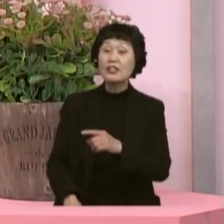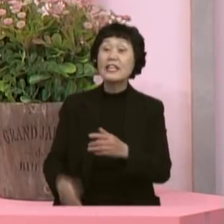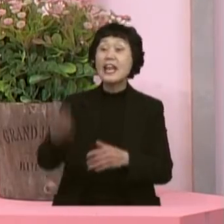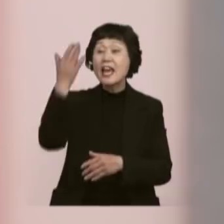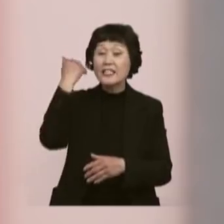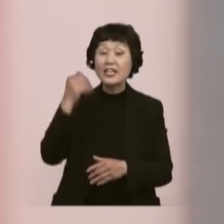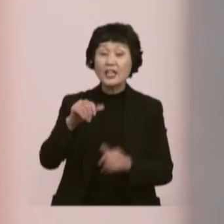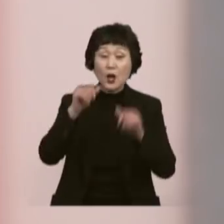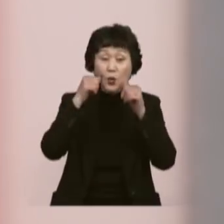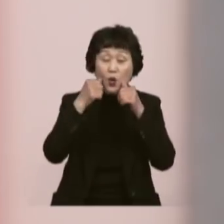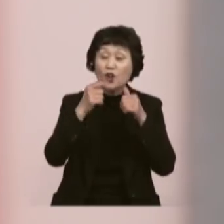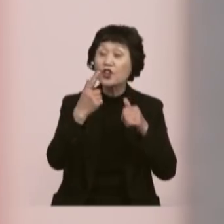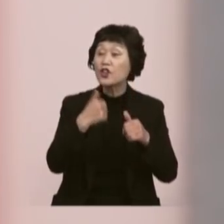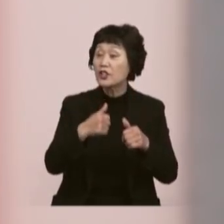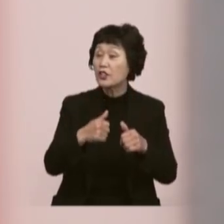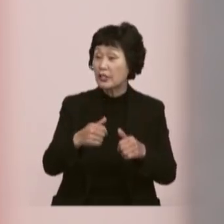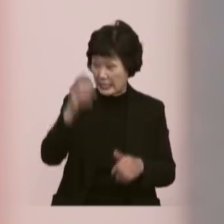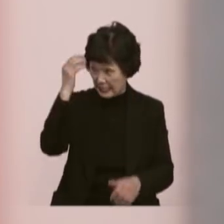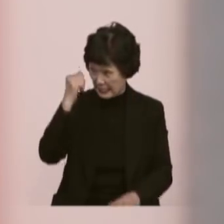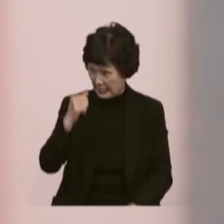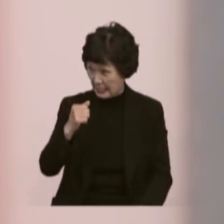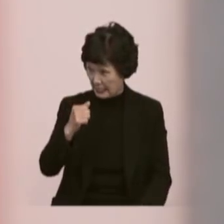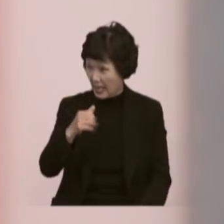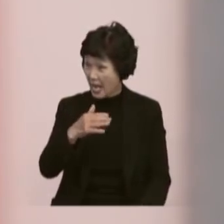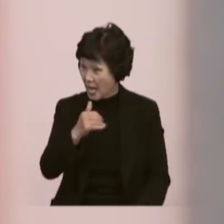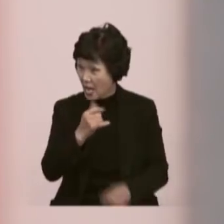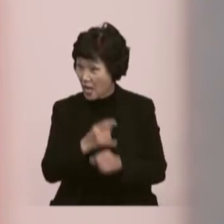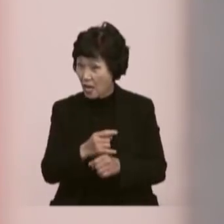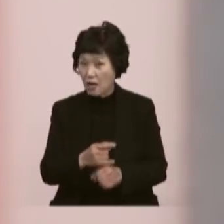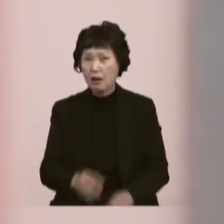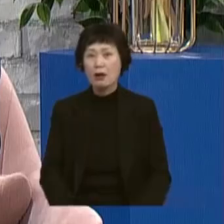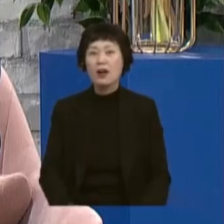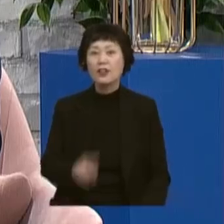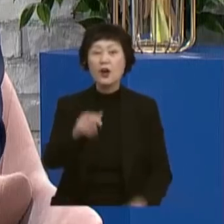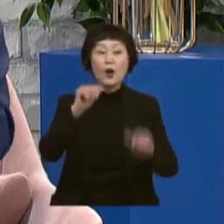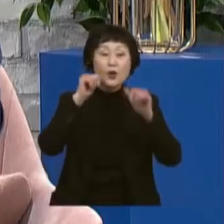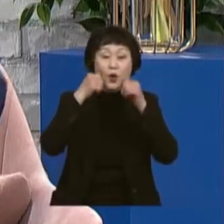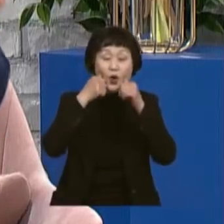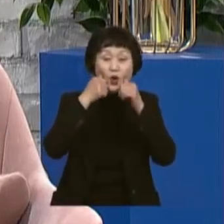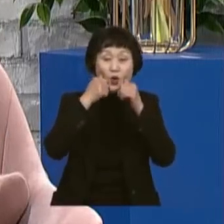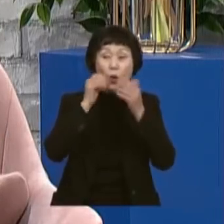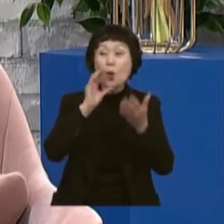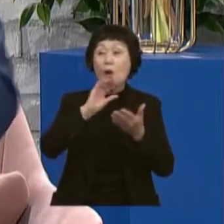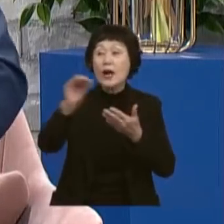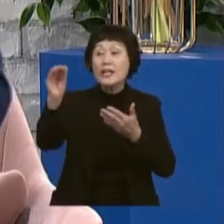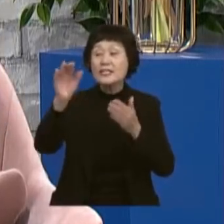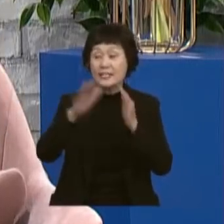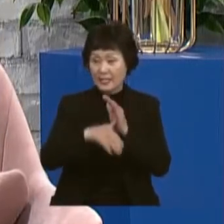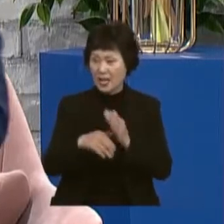뭐요? 너 그날 그러고 나갔을 때 우리가 너 위해서 기도했어.